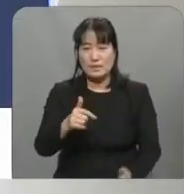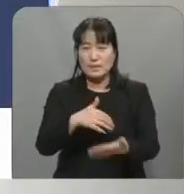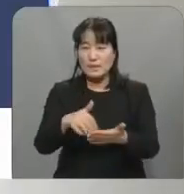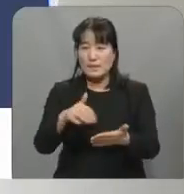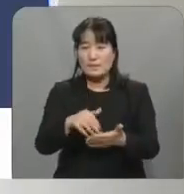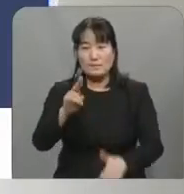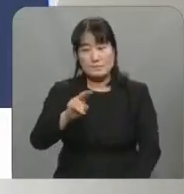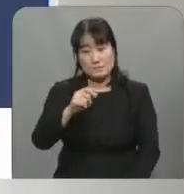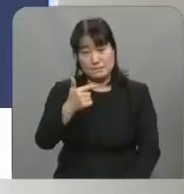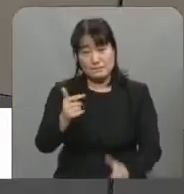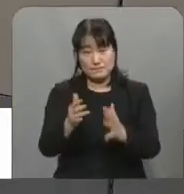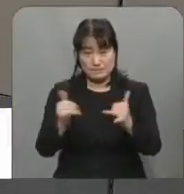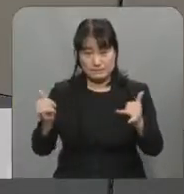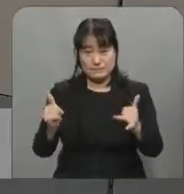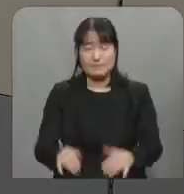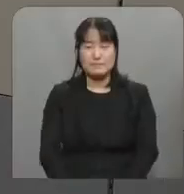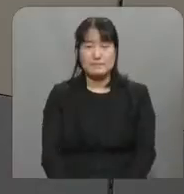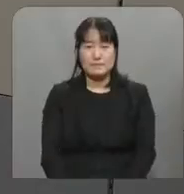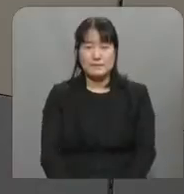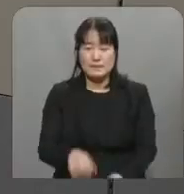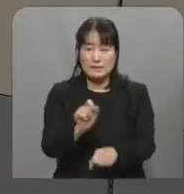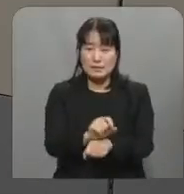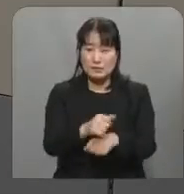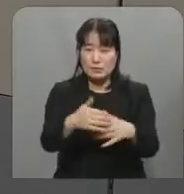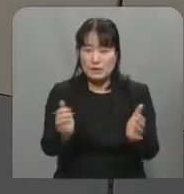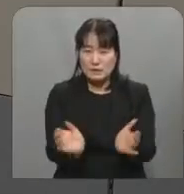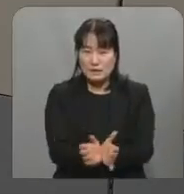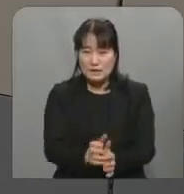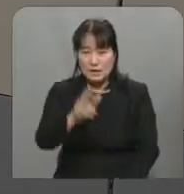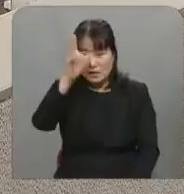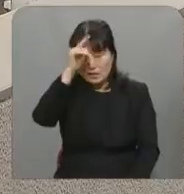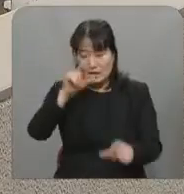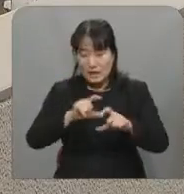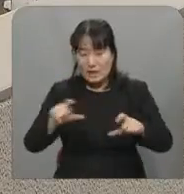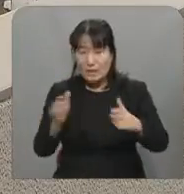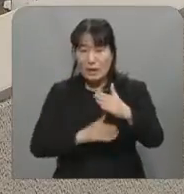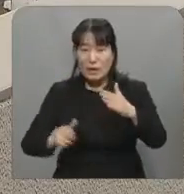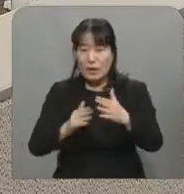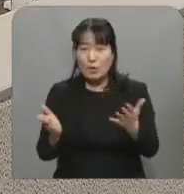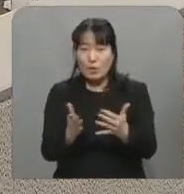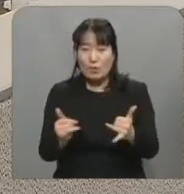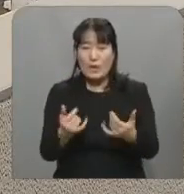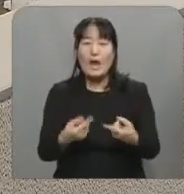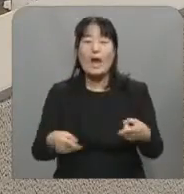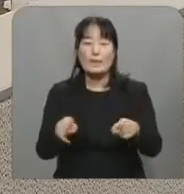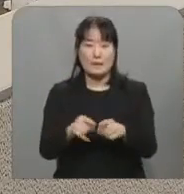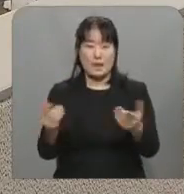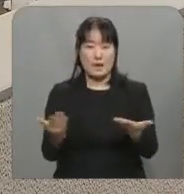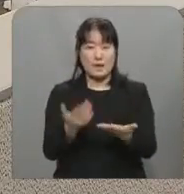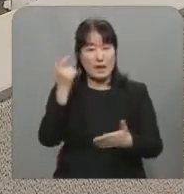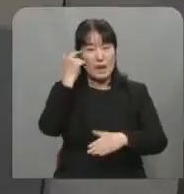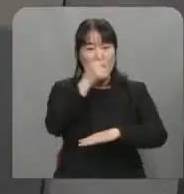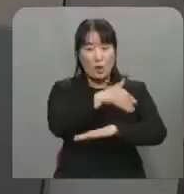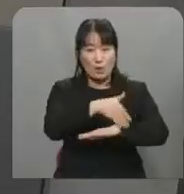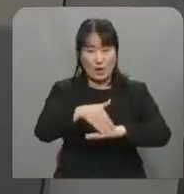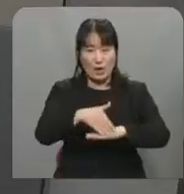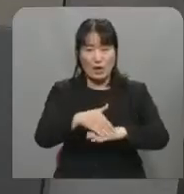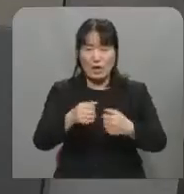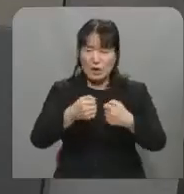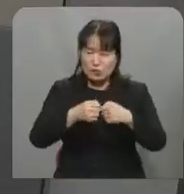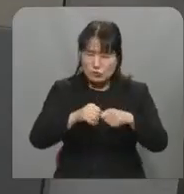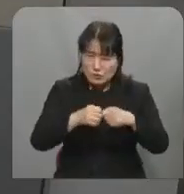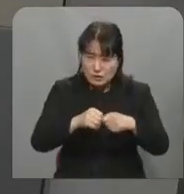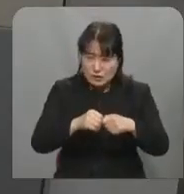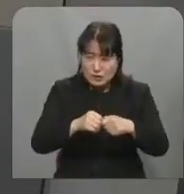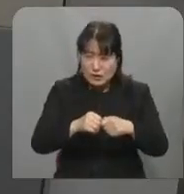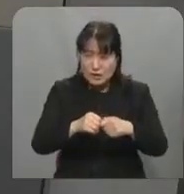26명으로 구성될 예정입니다. 사무국에선 경찰과 일반행정직 공무원 등이 함께 근무할 전망이지만 아직 구체적인